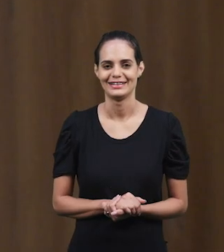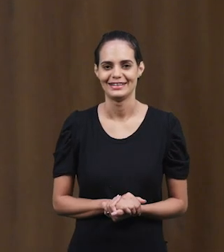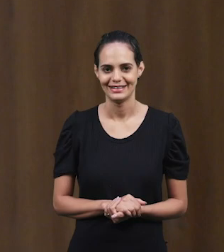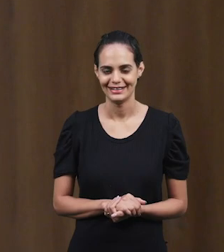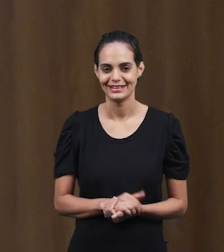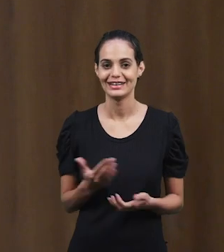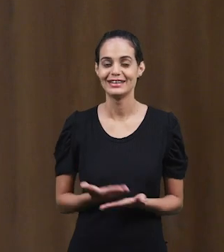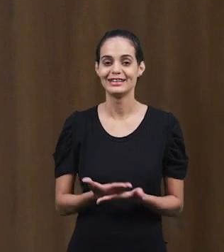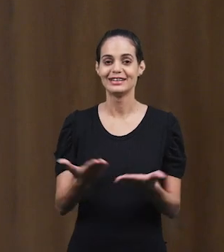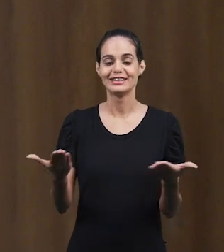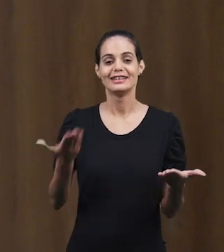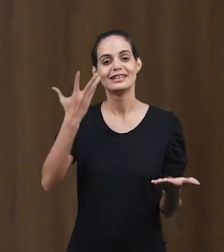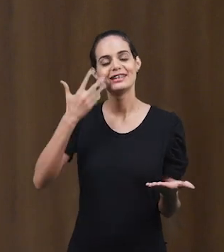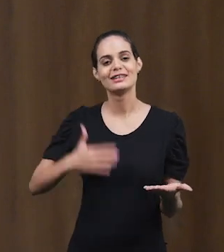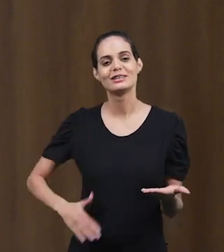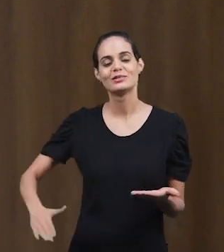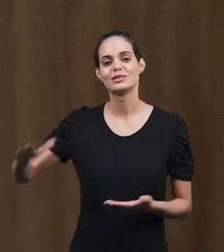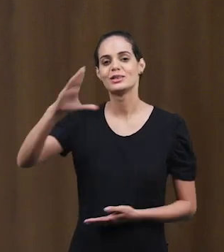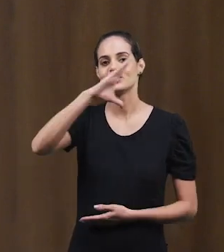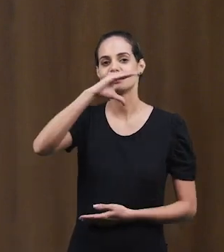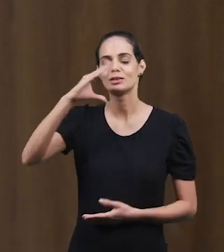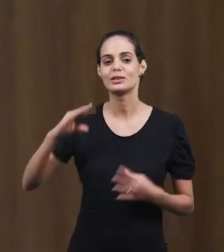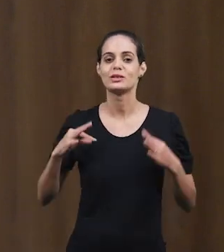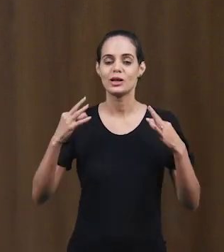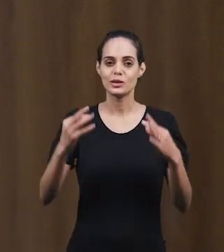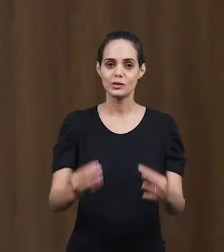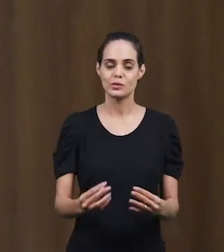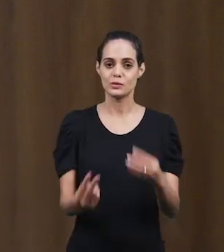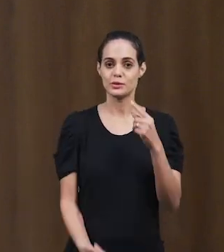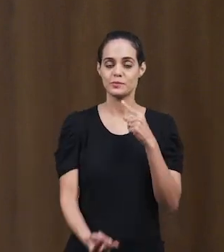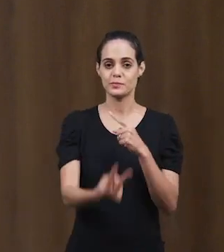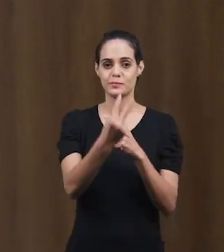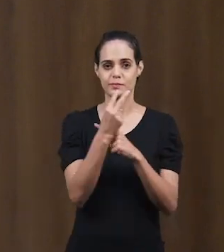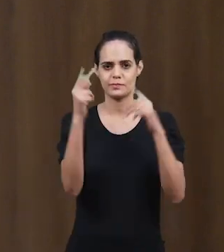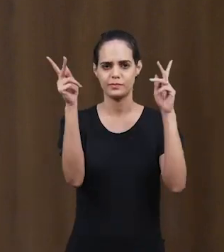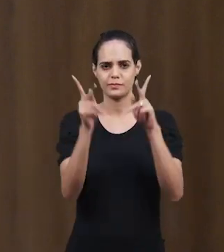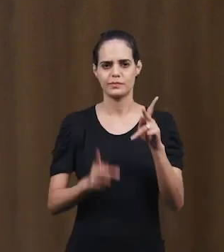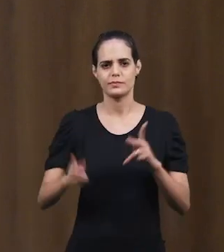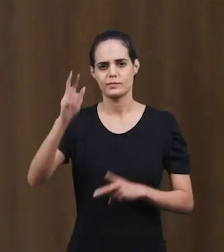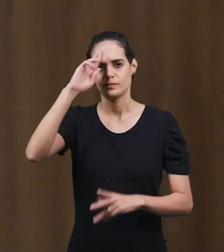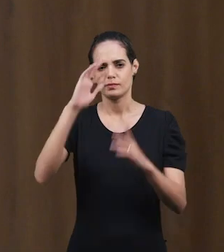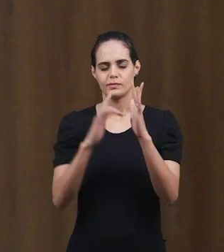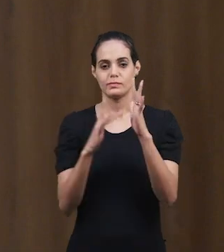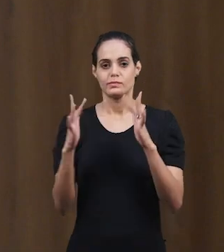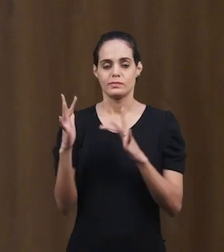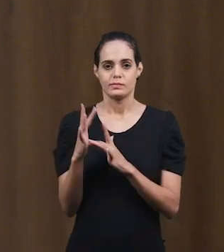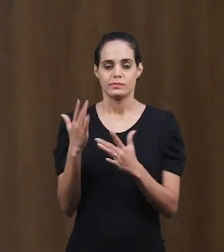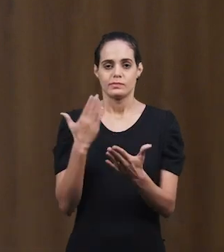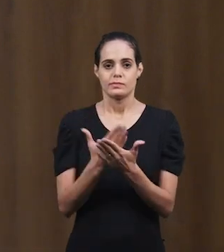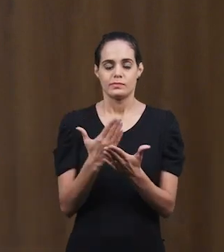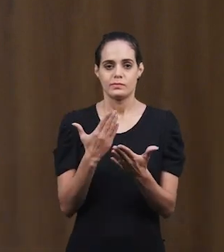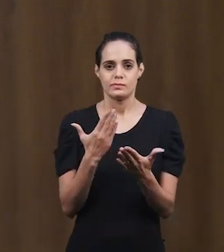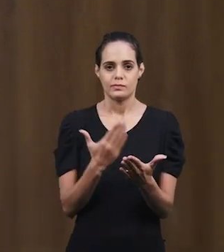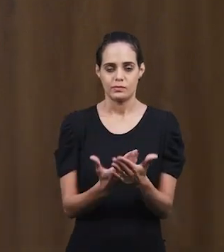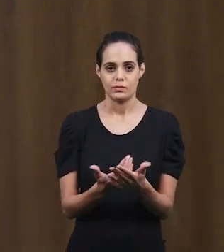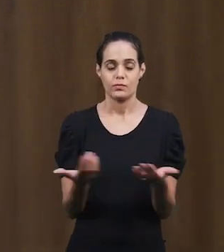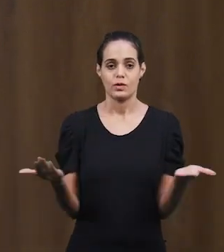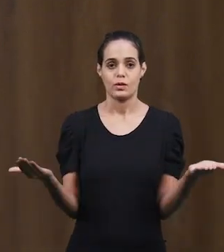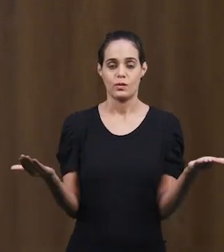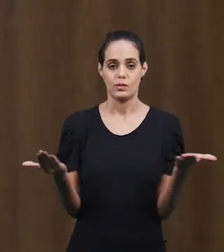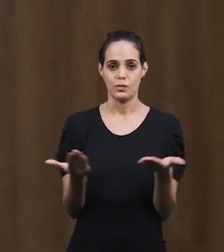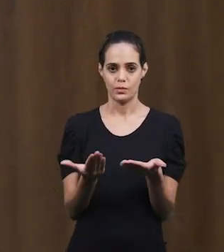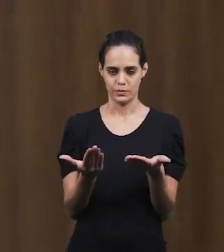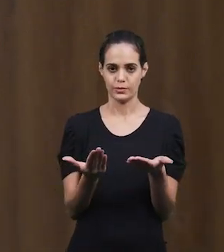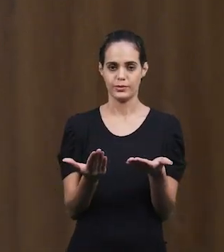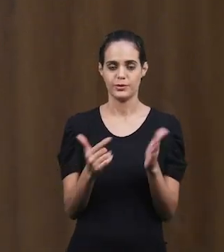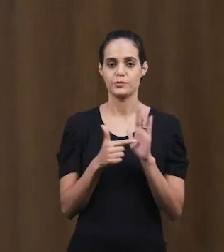Nous saluons les enfants intermédiaires et adolescents à tous qui nous assistent dans la paix du Seigneur Jésus. L'étude que